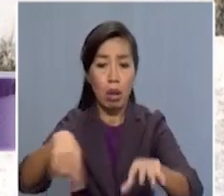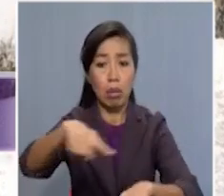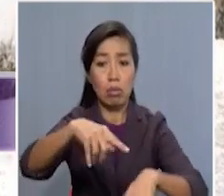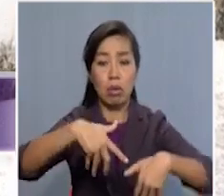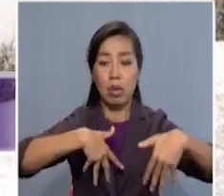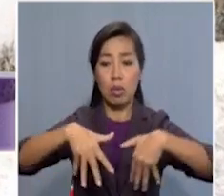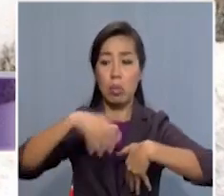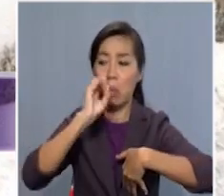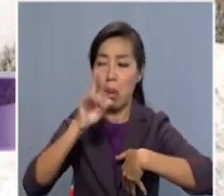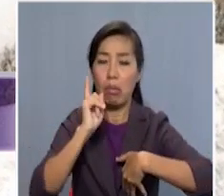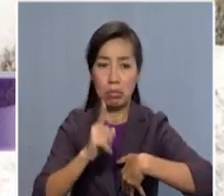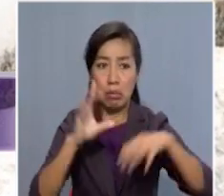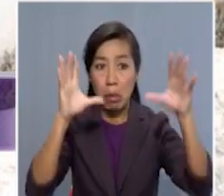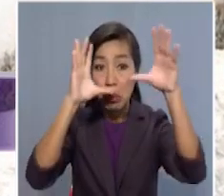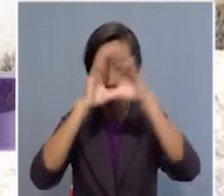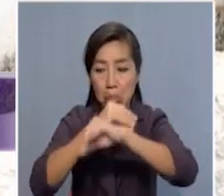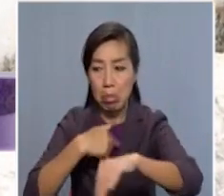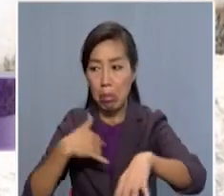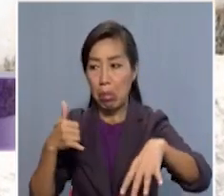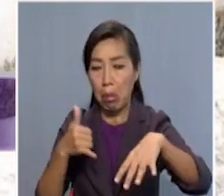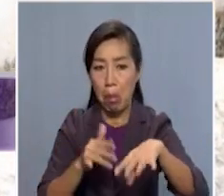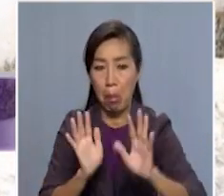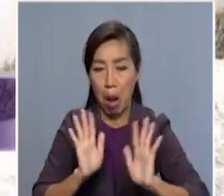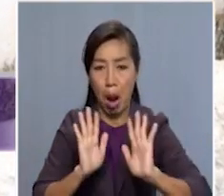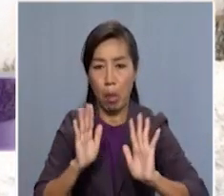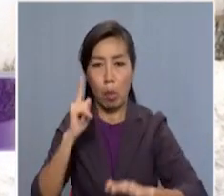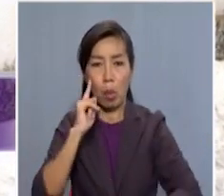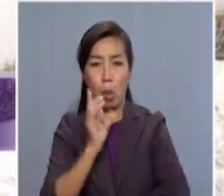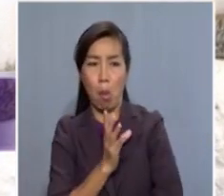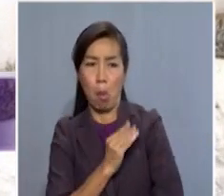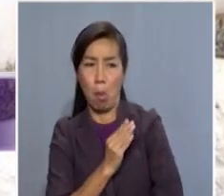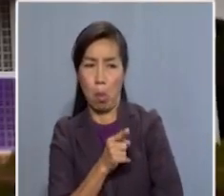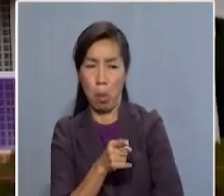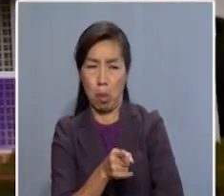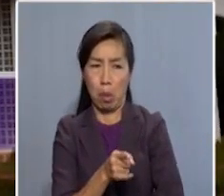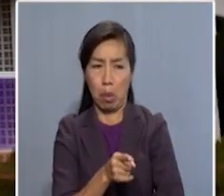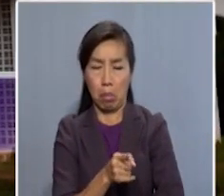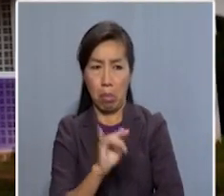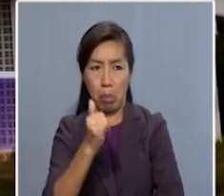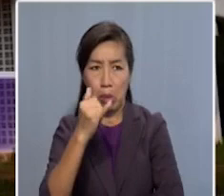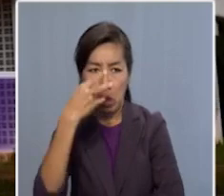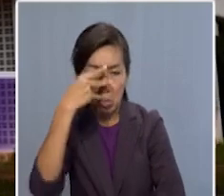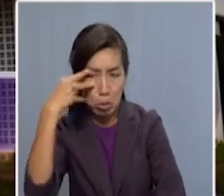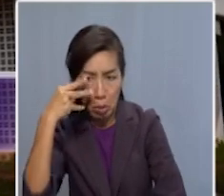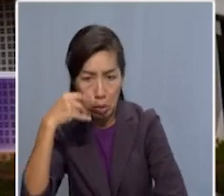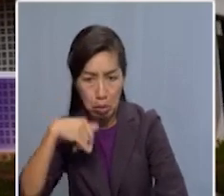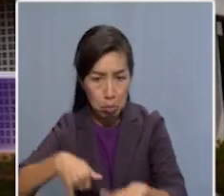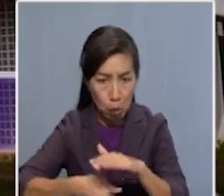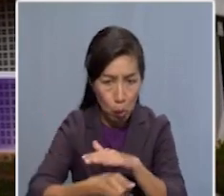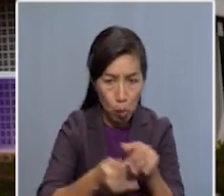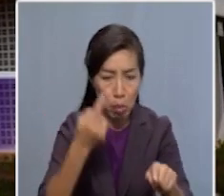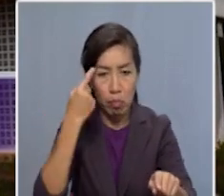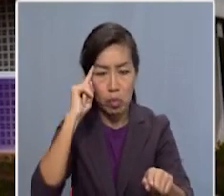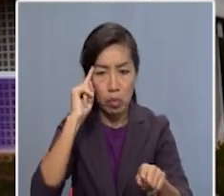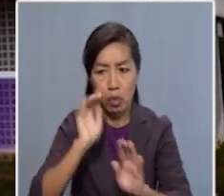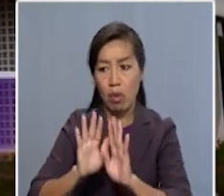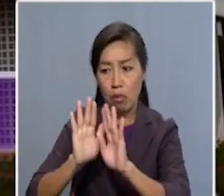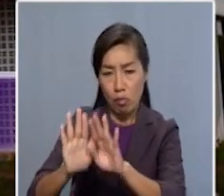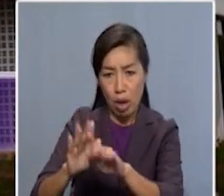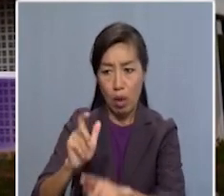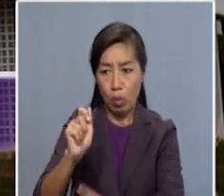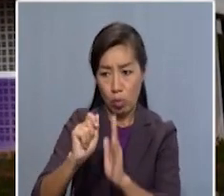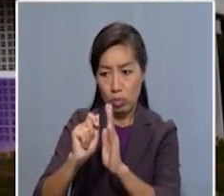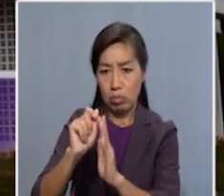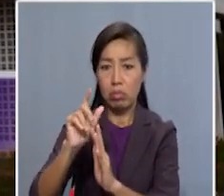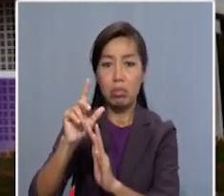ายคนบอกนะคะว่าตอนกลางคืนเนี่ยไม่กล้าสัญจรผ่านไปผ่านมาเลยเพราะว่ากลัวว่าจะเป็นที่ซ่องสุมของบรรดามิจฉาชีพก็อยากจะให้ทางจังหวัดเนี่ยเ